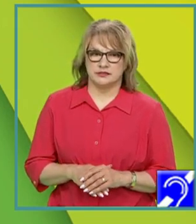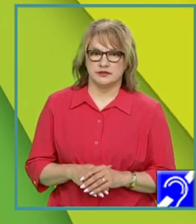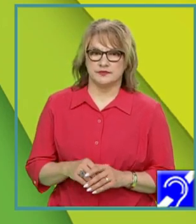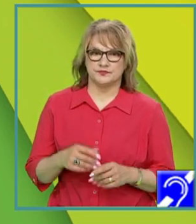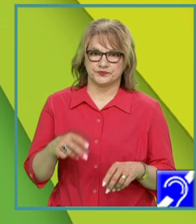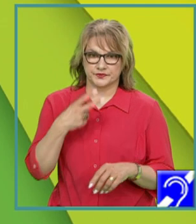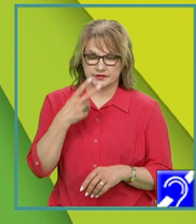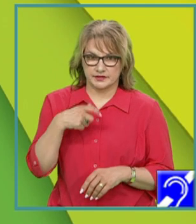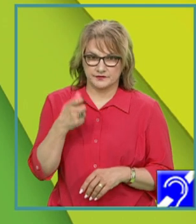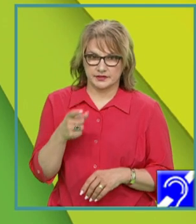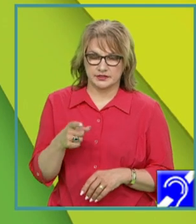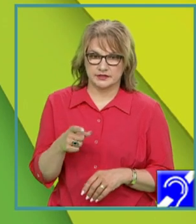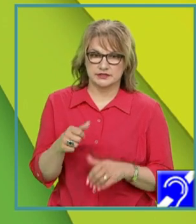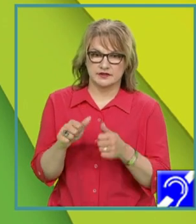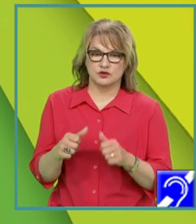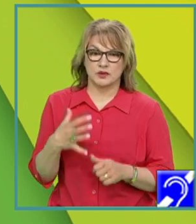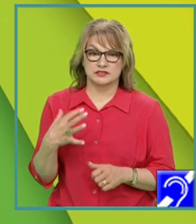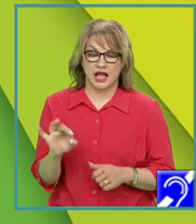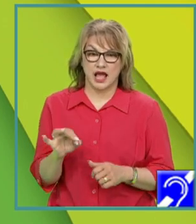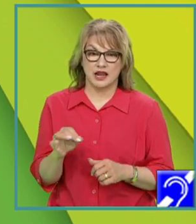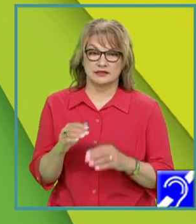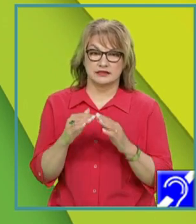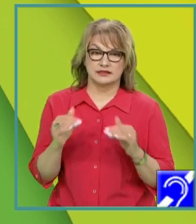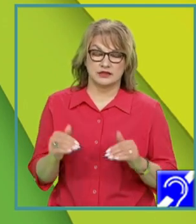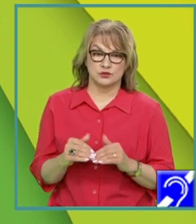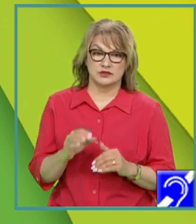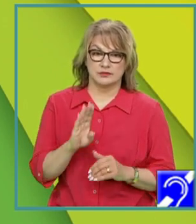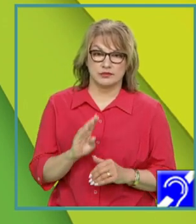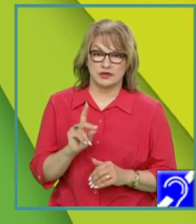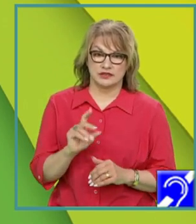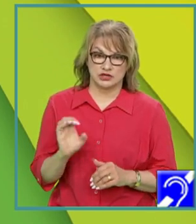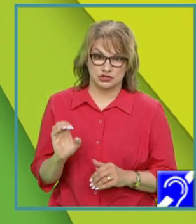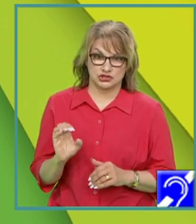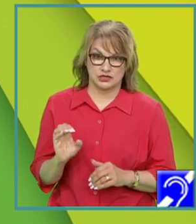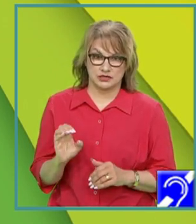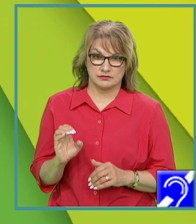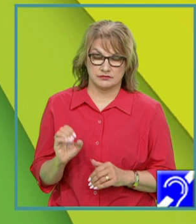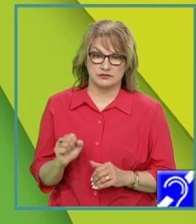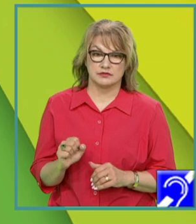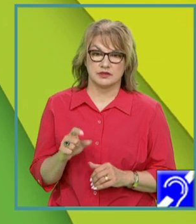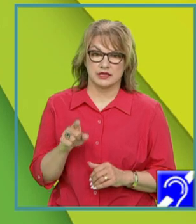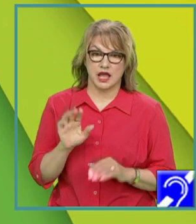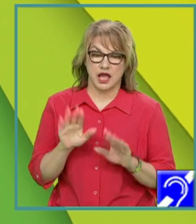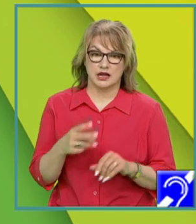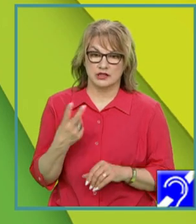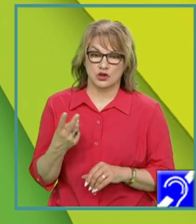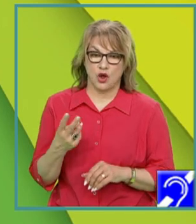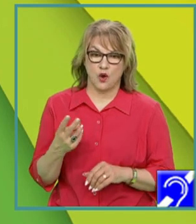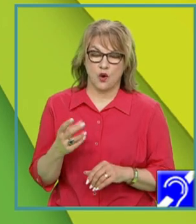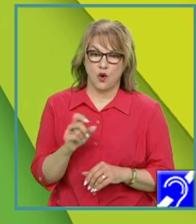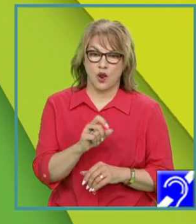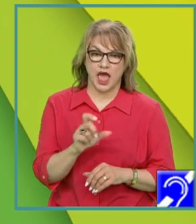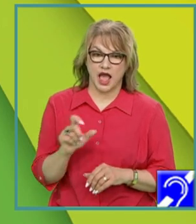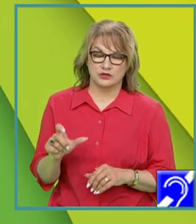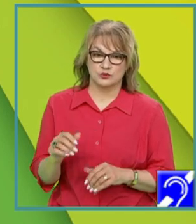constatăm că se formează un alt triunghi b d c care are două laturi de lungimi egale